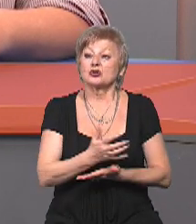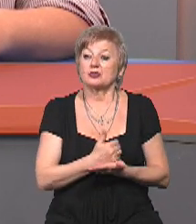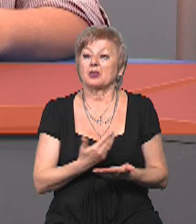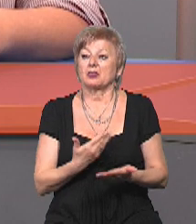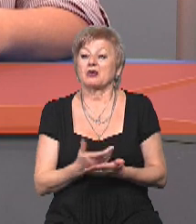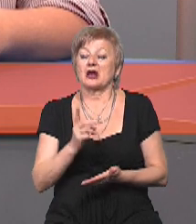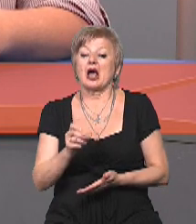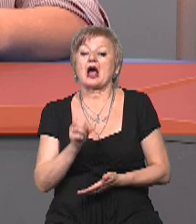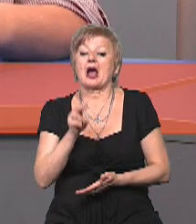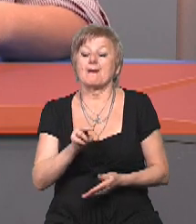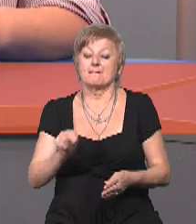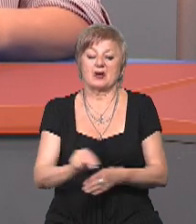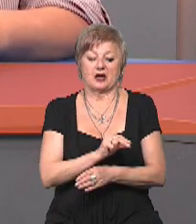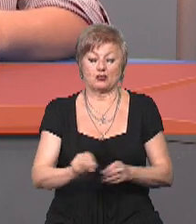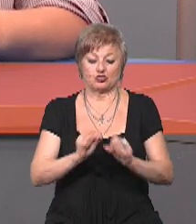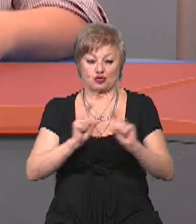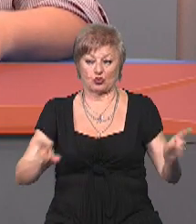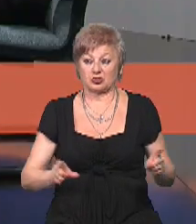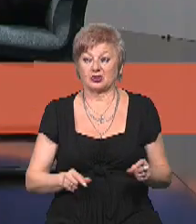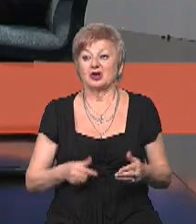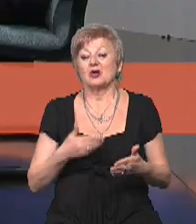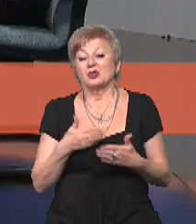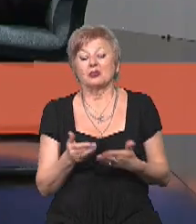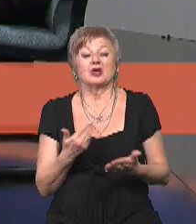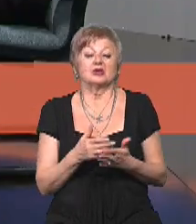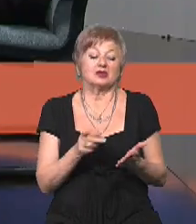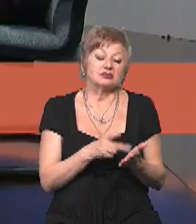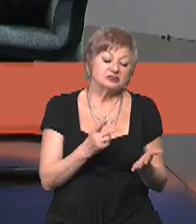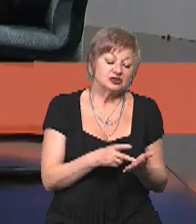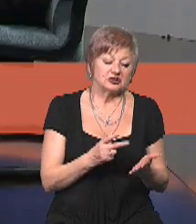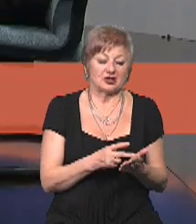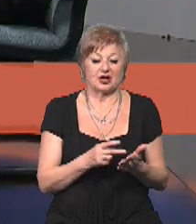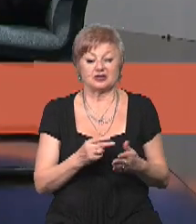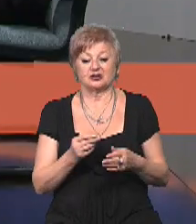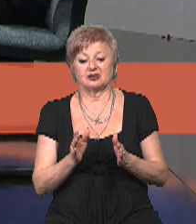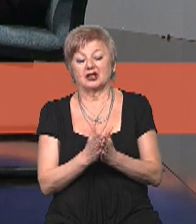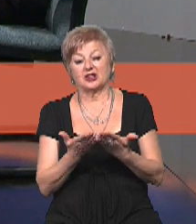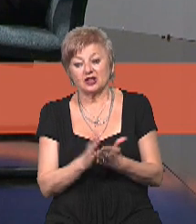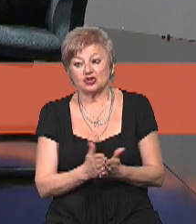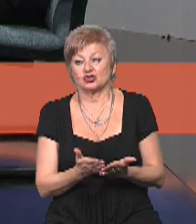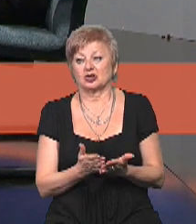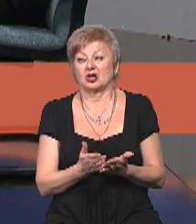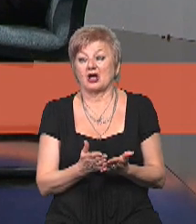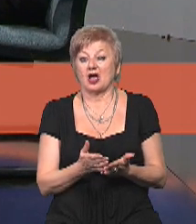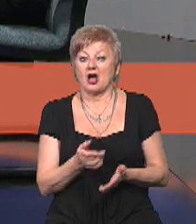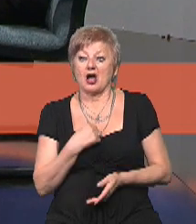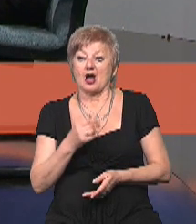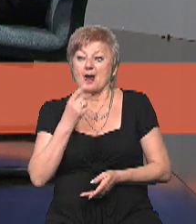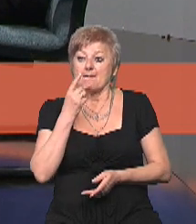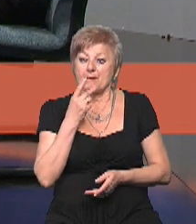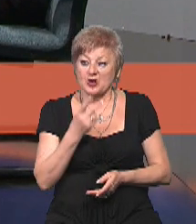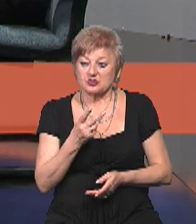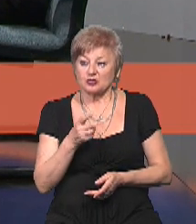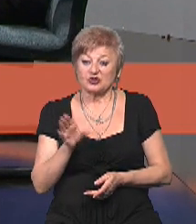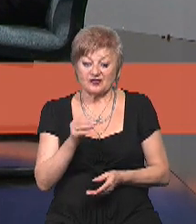ремонт школи. Звичайно. Тому вони купують хостовари, парти, підручники, а коли подивишся на